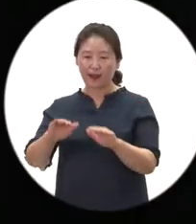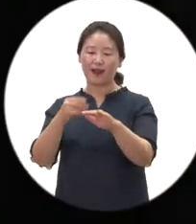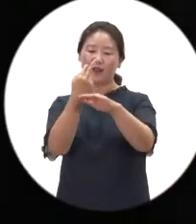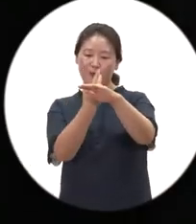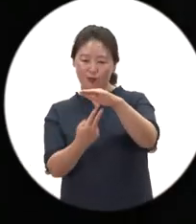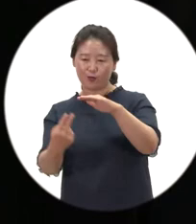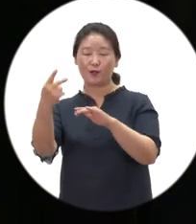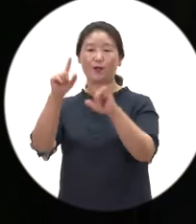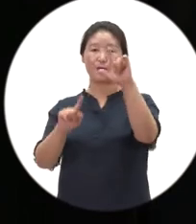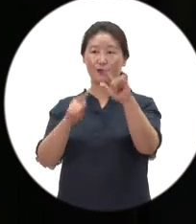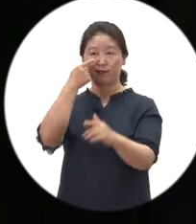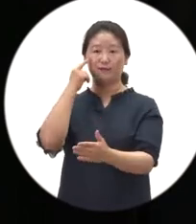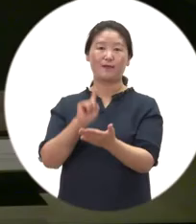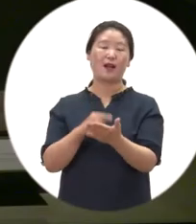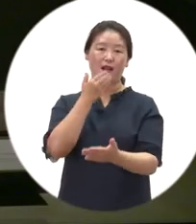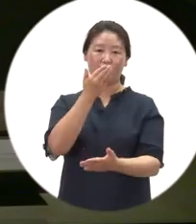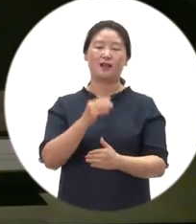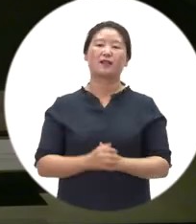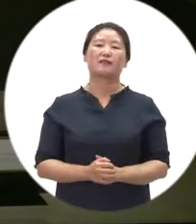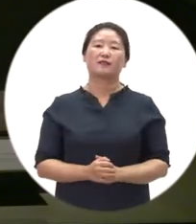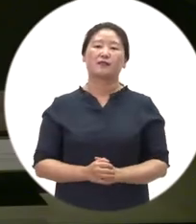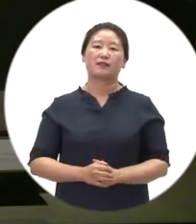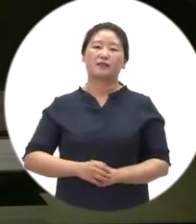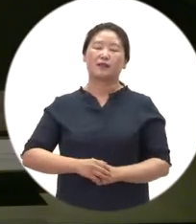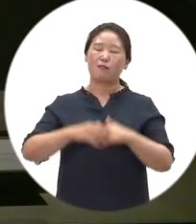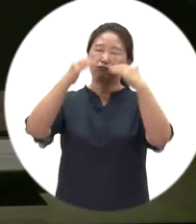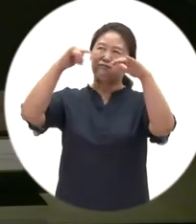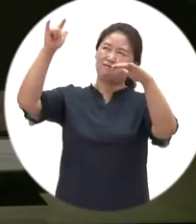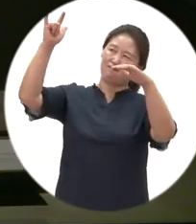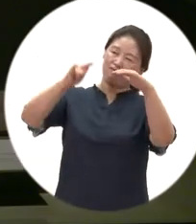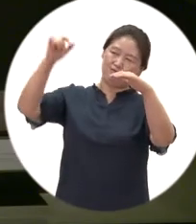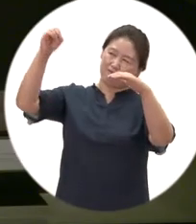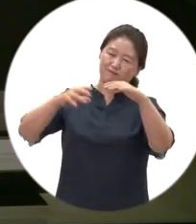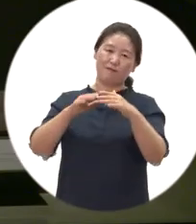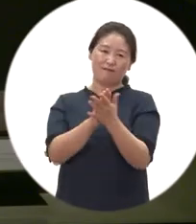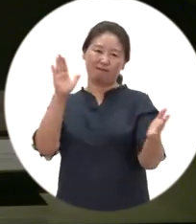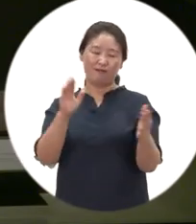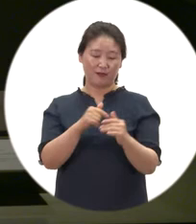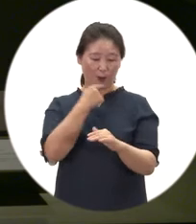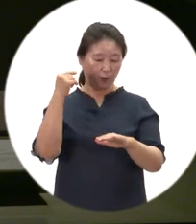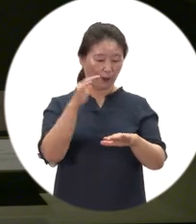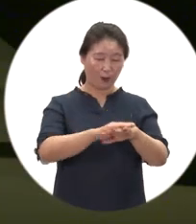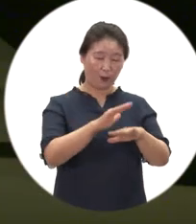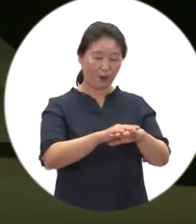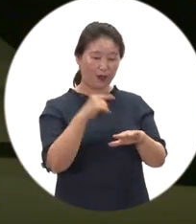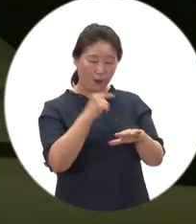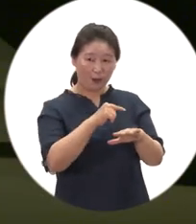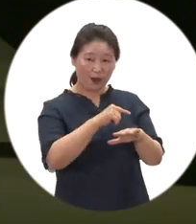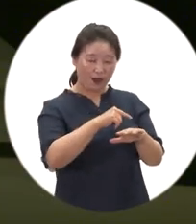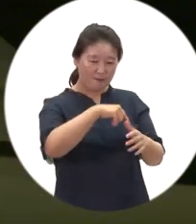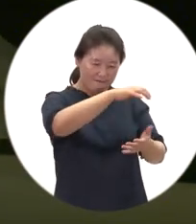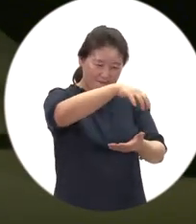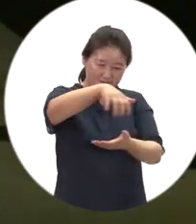미역 채취하는 모습을 볼수 있습니다. 여름은 강한 햇볕이 내리쬐므로 염전에서는 1년 중에서 소금 생산이